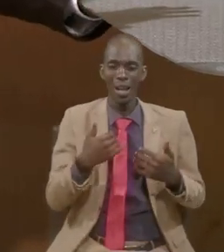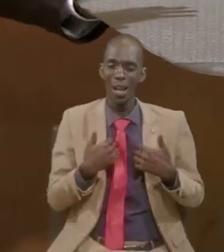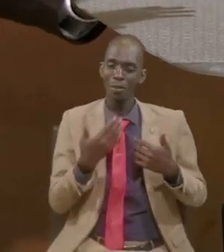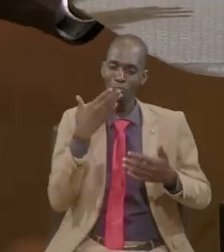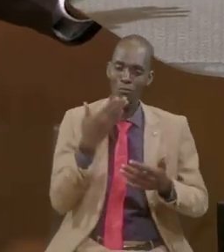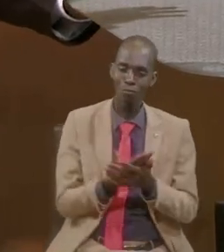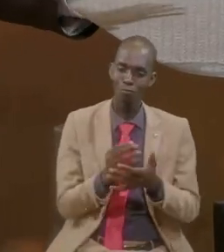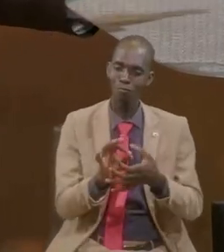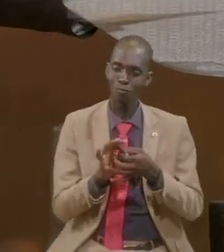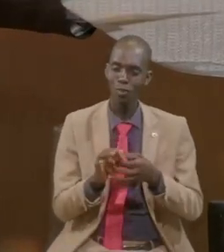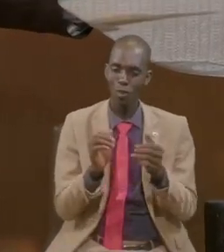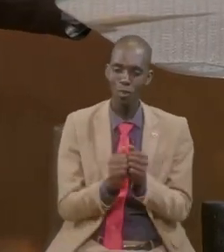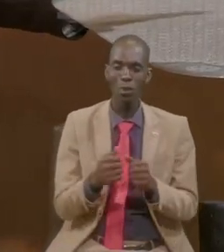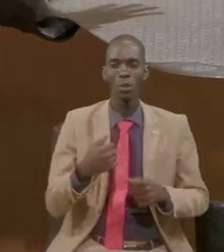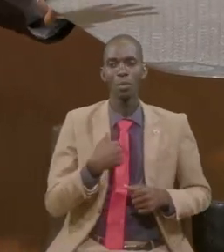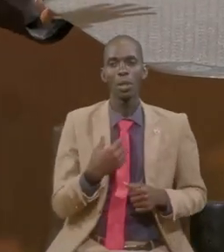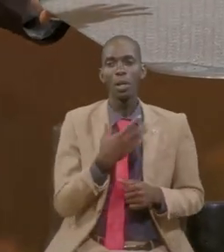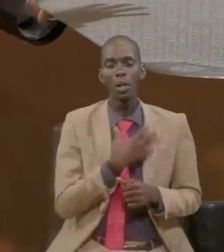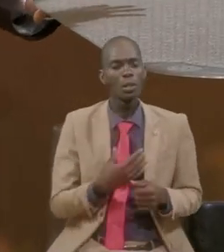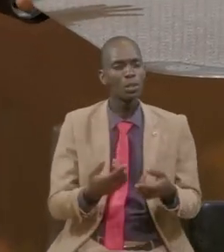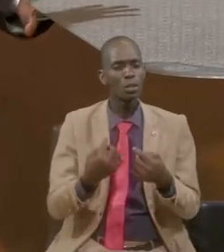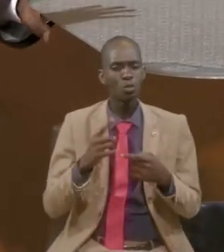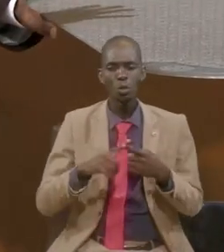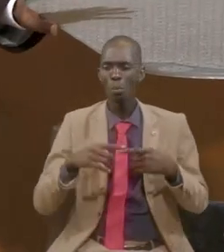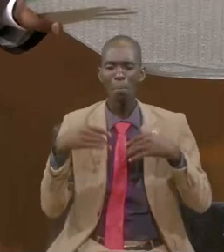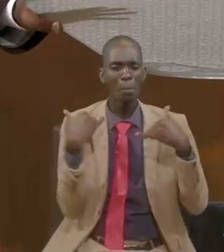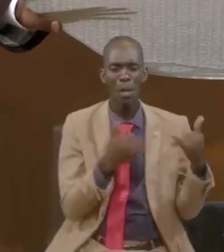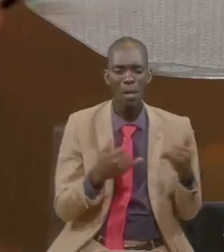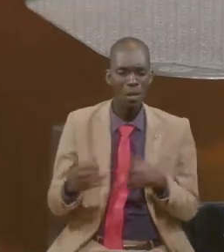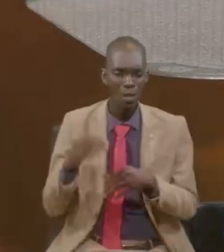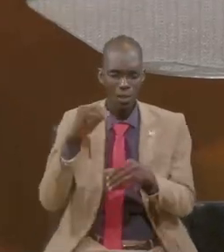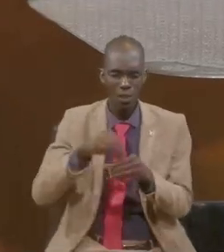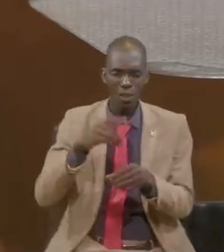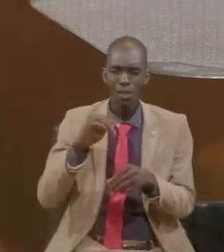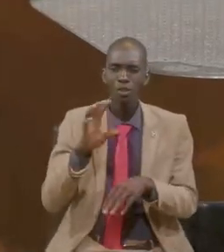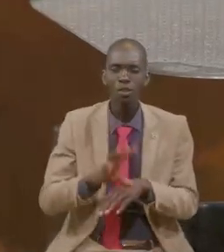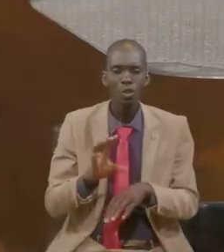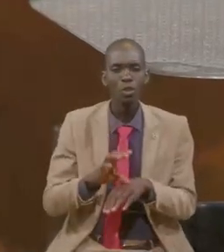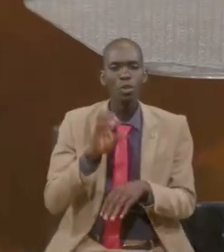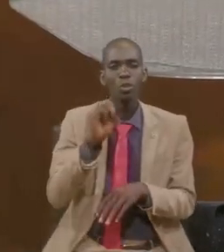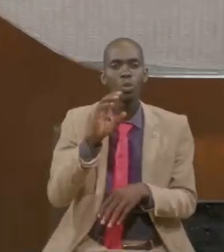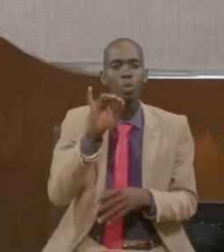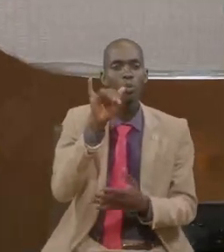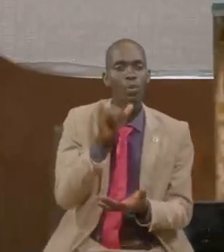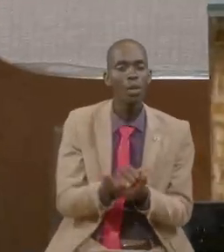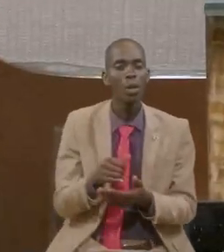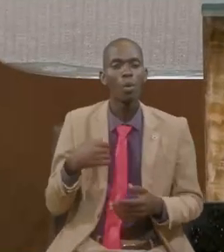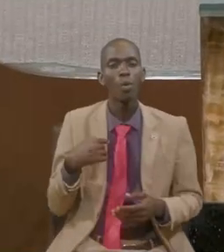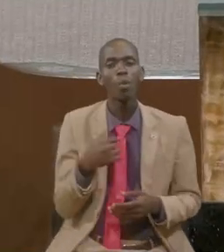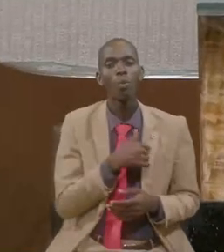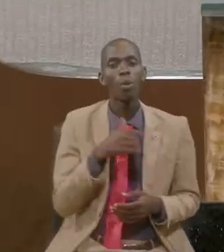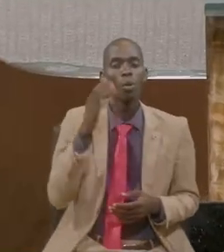moi. Et puis, quand tu les regardes, ils viennent pour jouer, afin